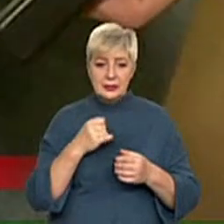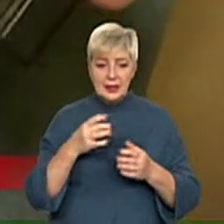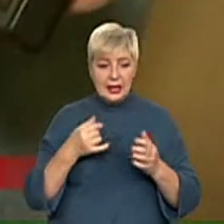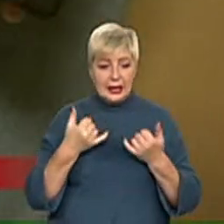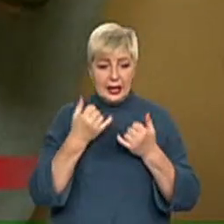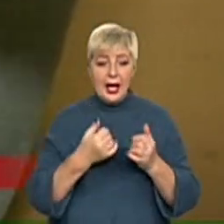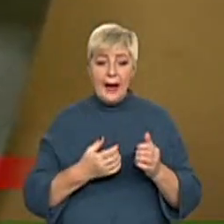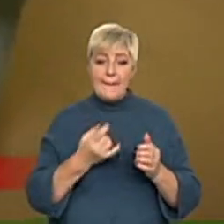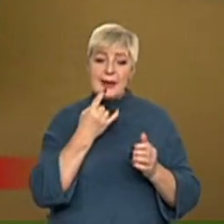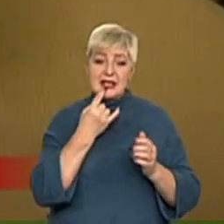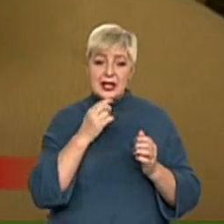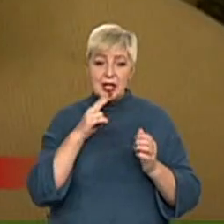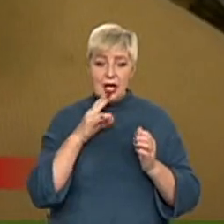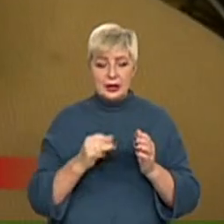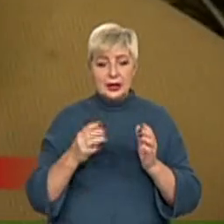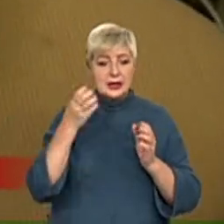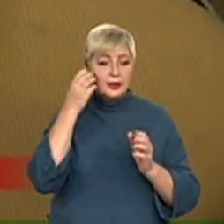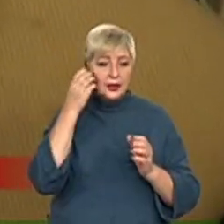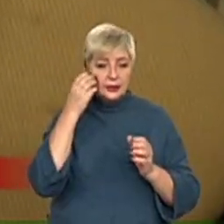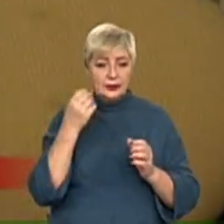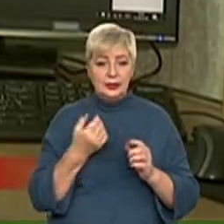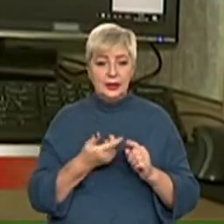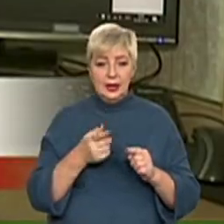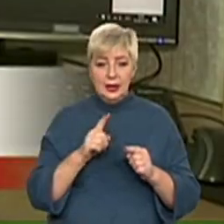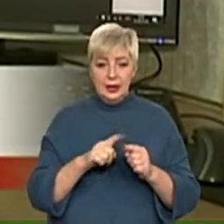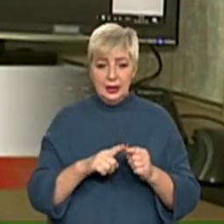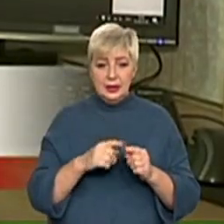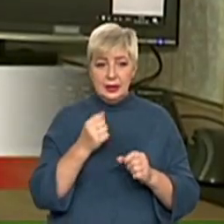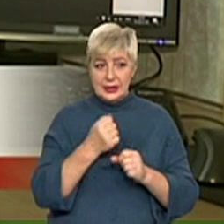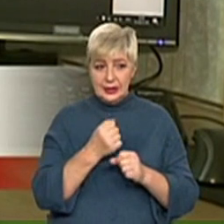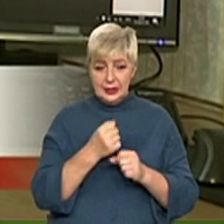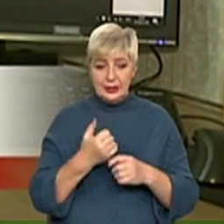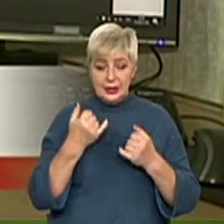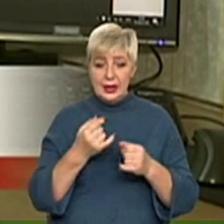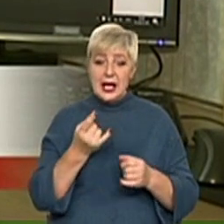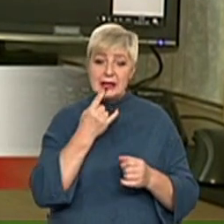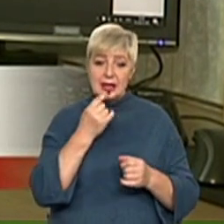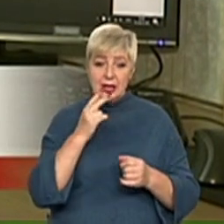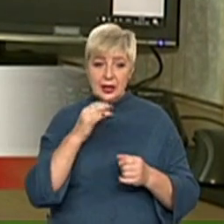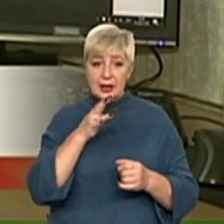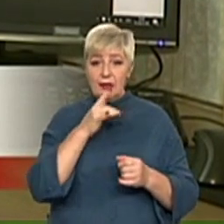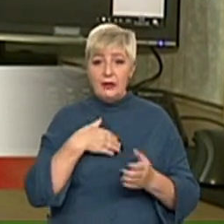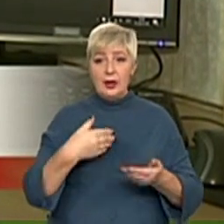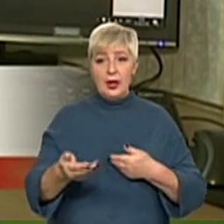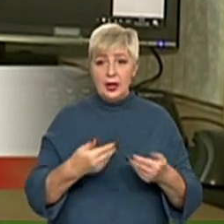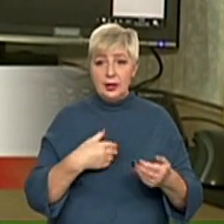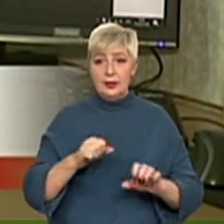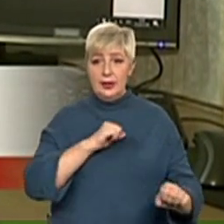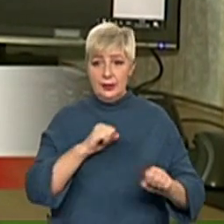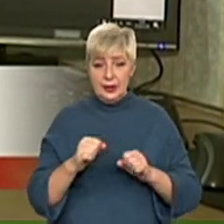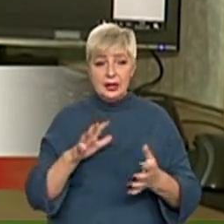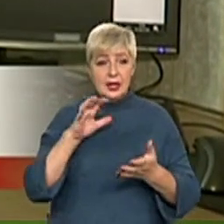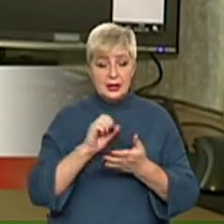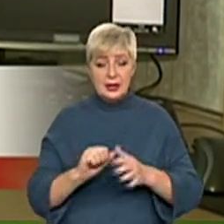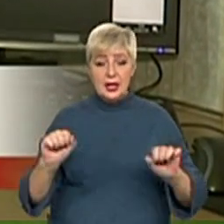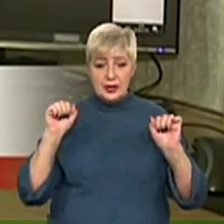смартфону. Цей прибор створений для зарядки мобільних телефонів во время ходьби, бега, занятий спортом, ну і